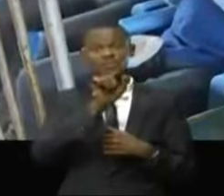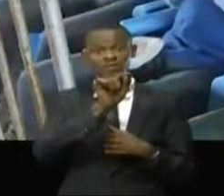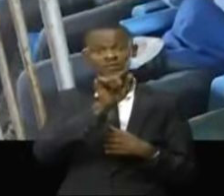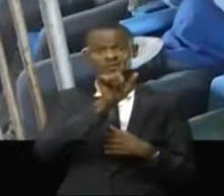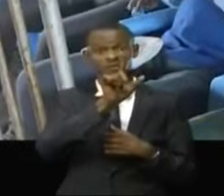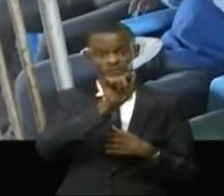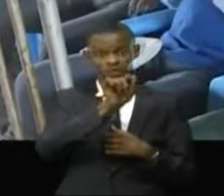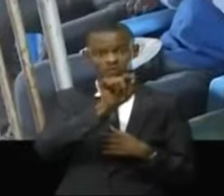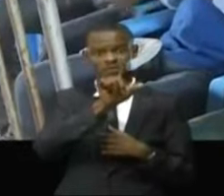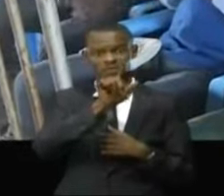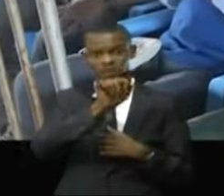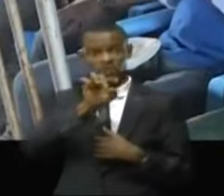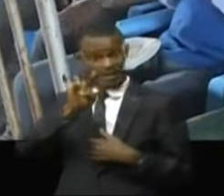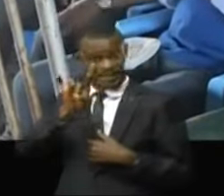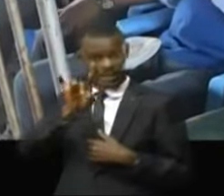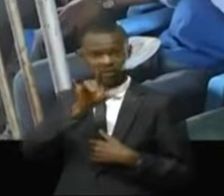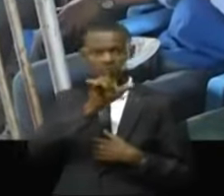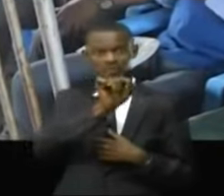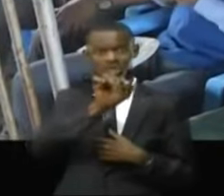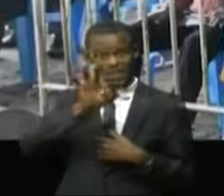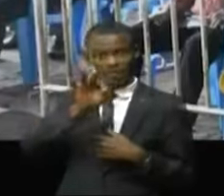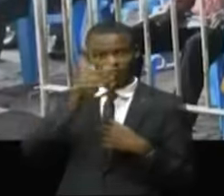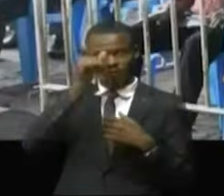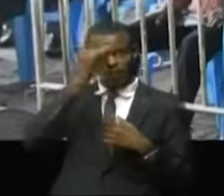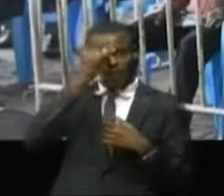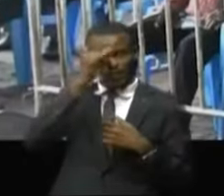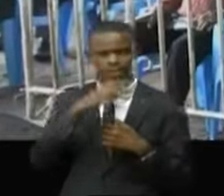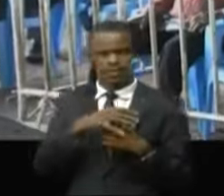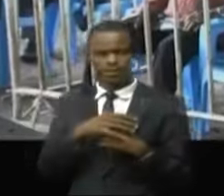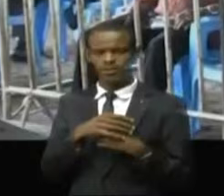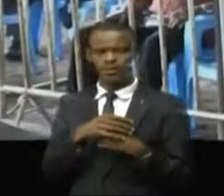terrorisme. L'instruction s'est tenue